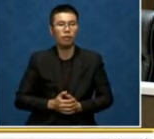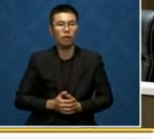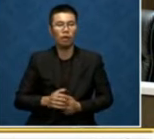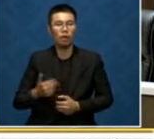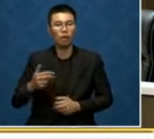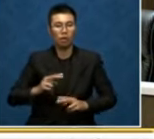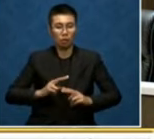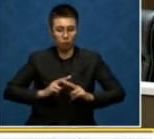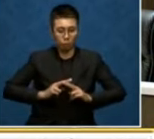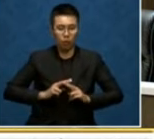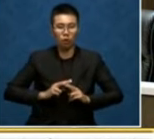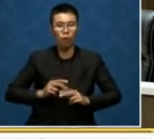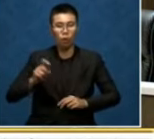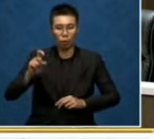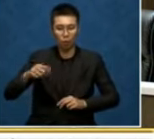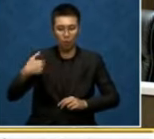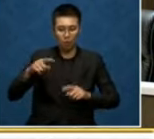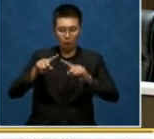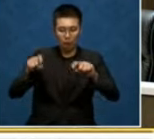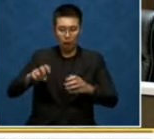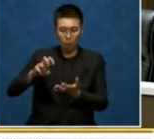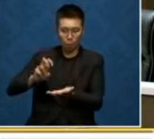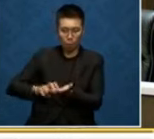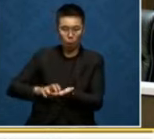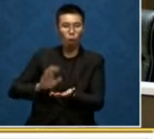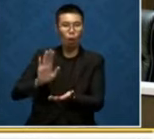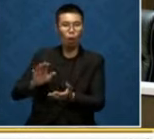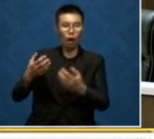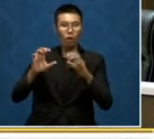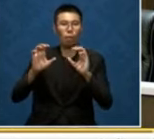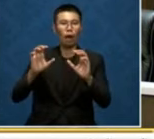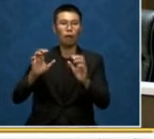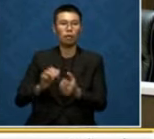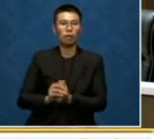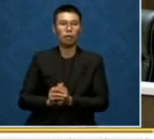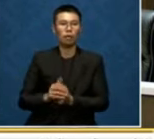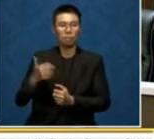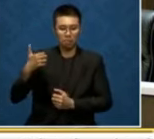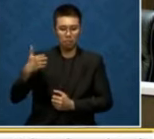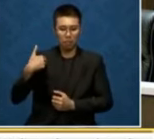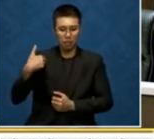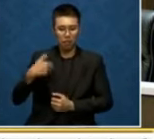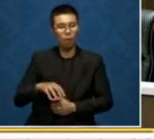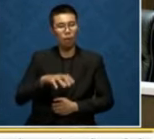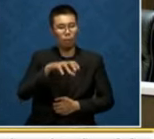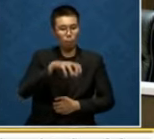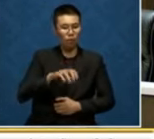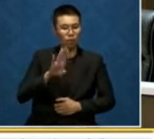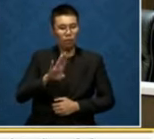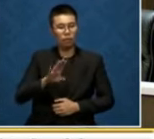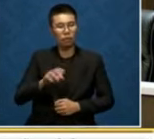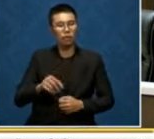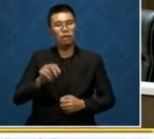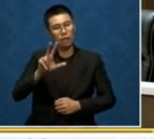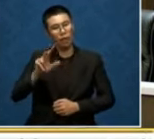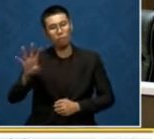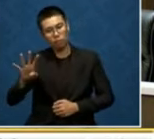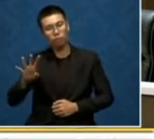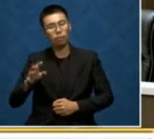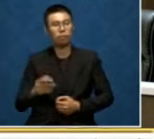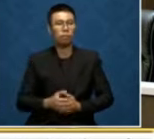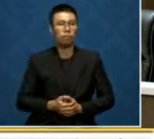ใบอนุญาตจากรัฐบาลซึ่งที่ผ่านมาครับก็มีการอนุญาตอยู่ 3-4บริษัทครับขั้นตอนที่ 2ครับก็